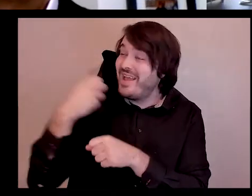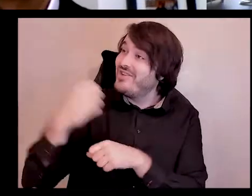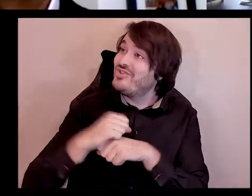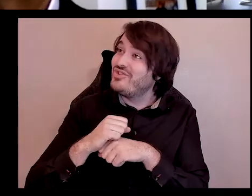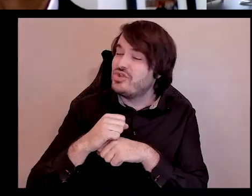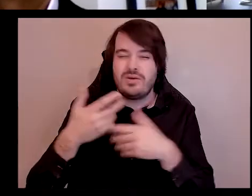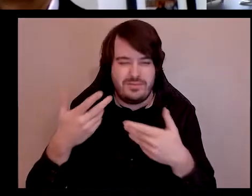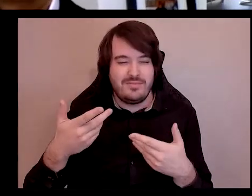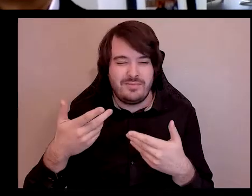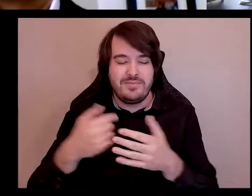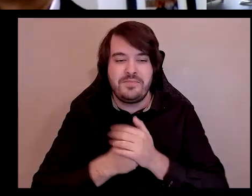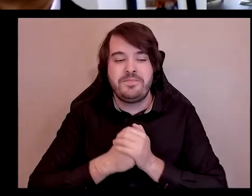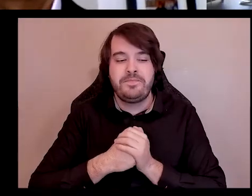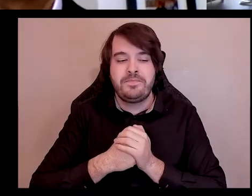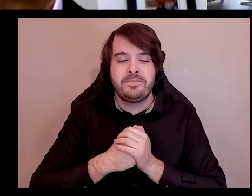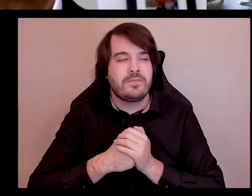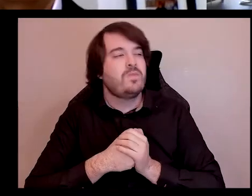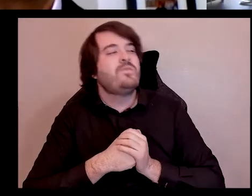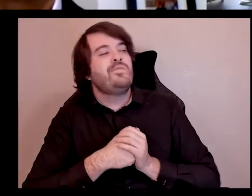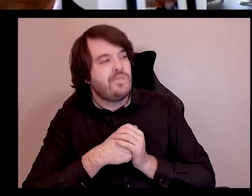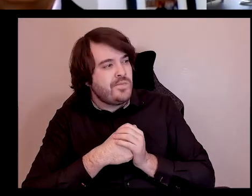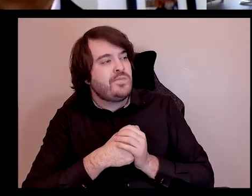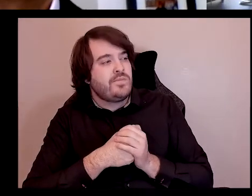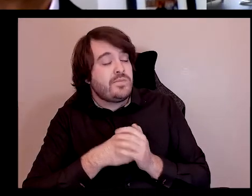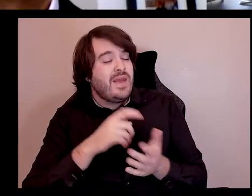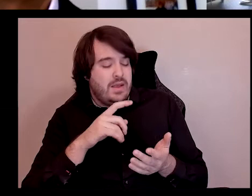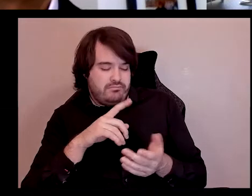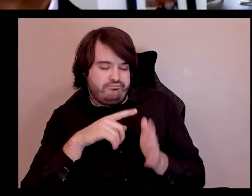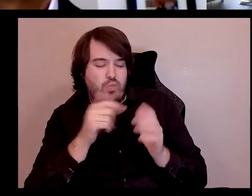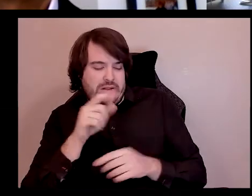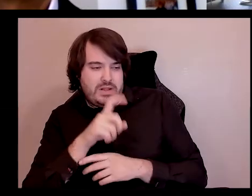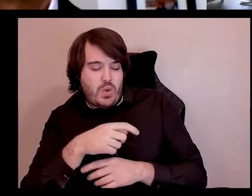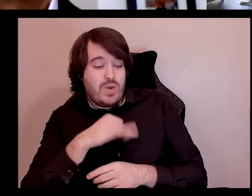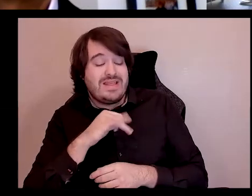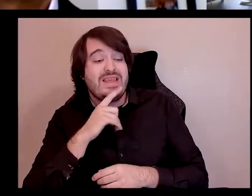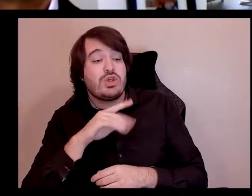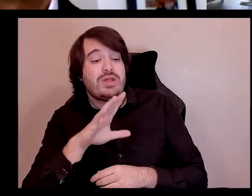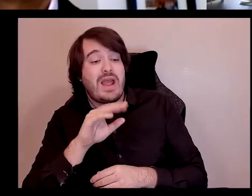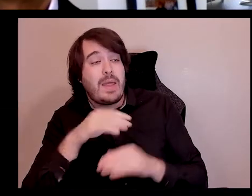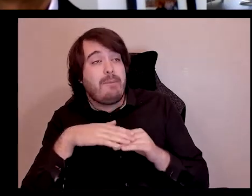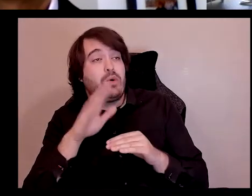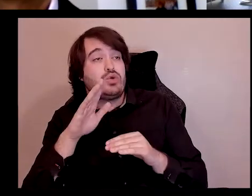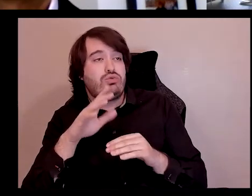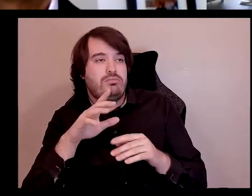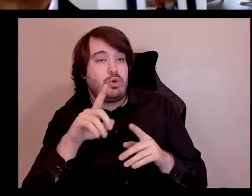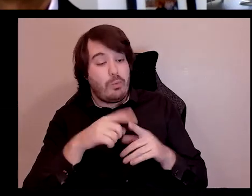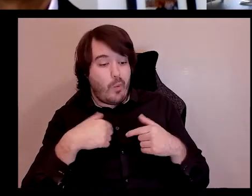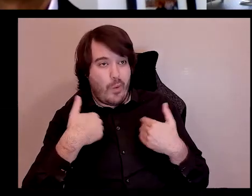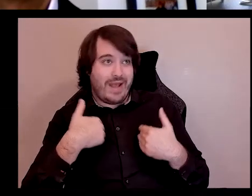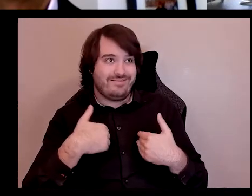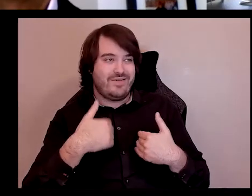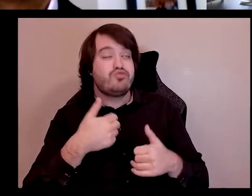démontrer l'éligibilité à cette profession, à cet emploi. Lorsqu'on a plus de 50 ans, ce qui est mon